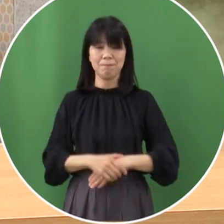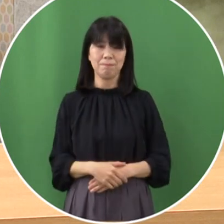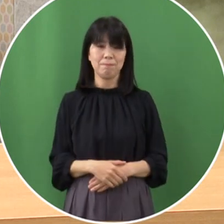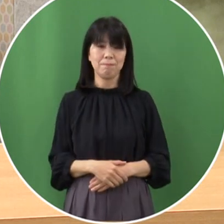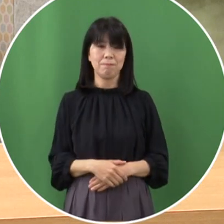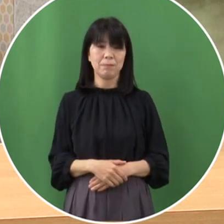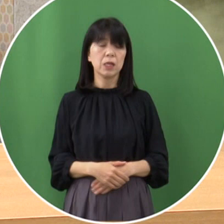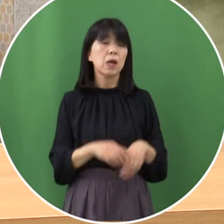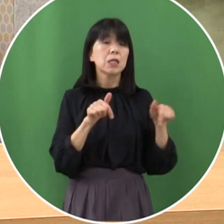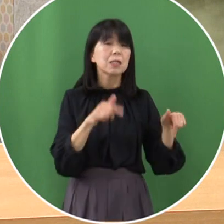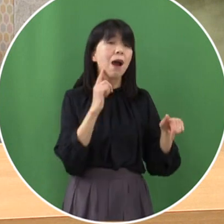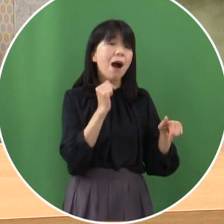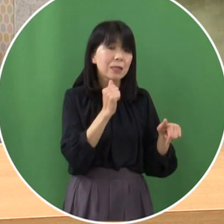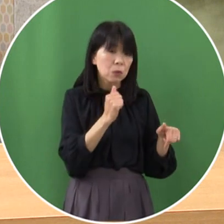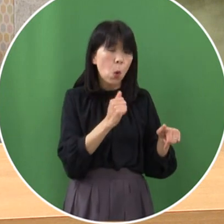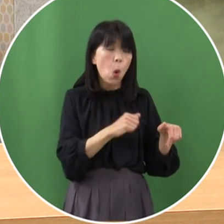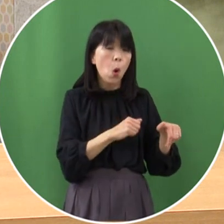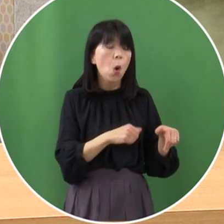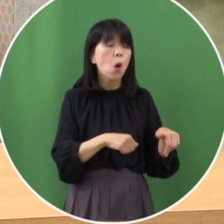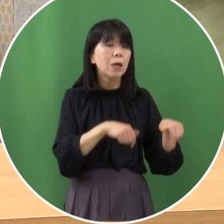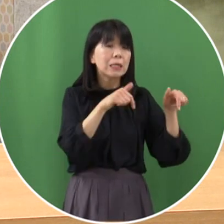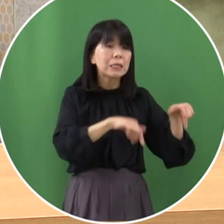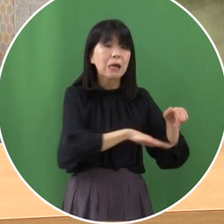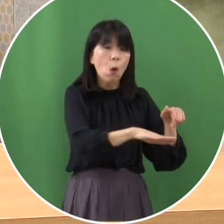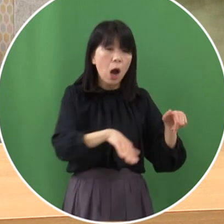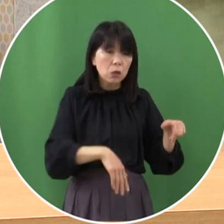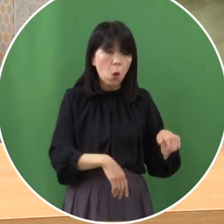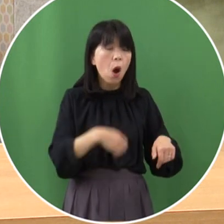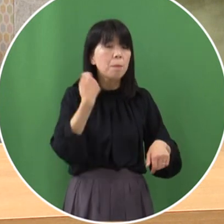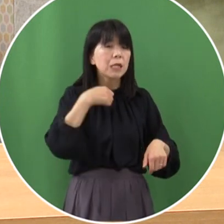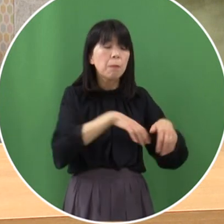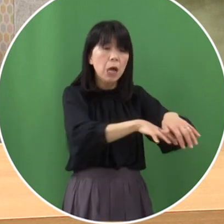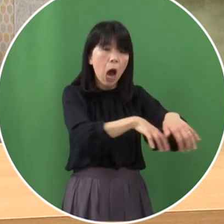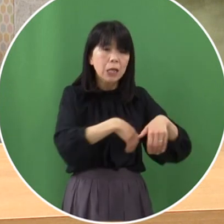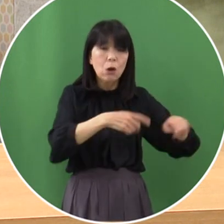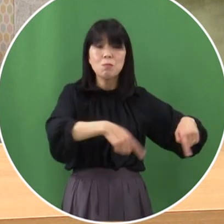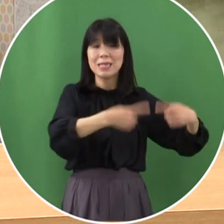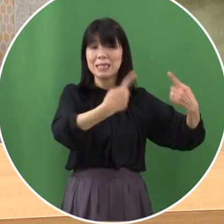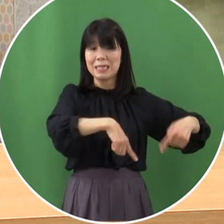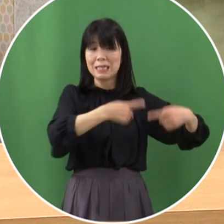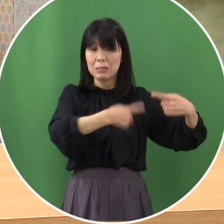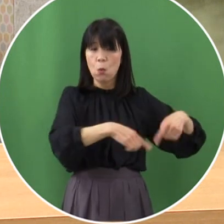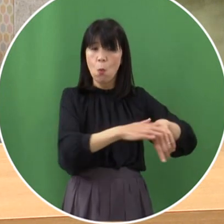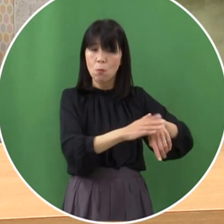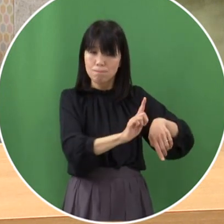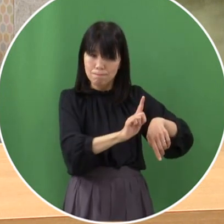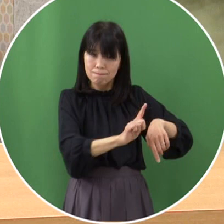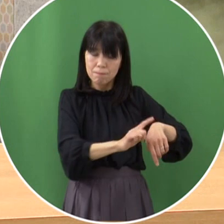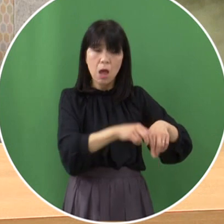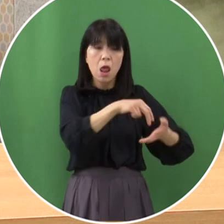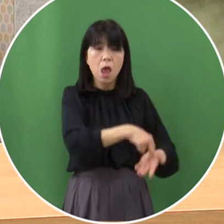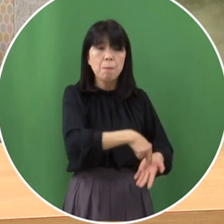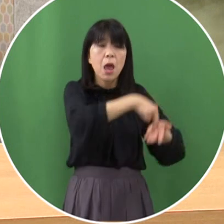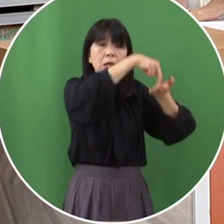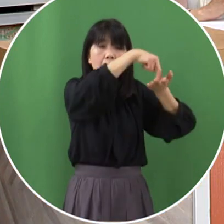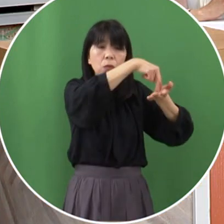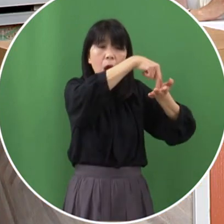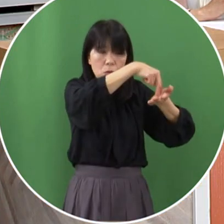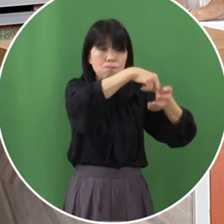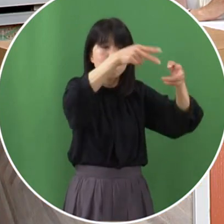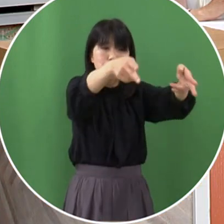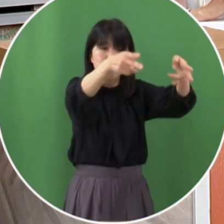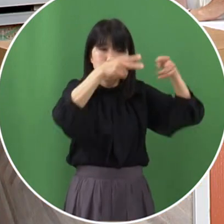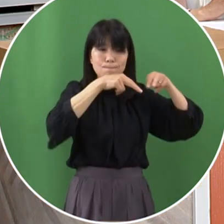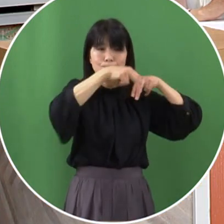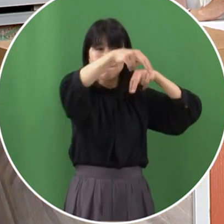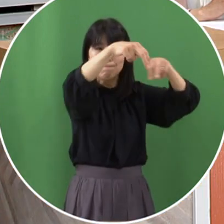側の南畑踏切の安全対策としまして、エレベーター付き横断歩道橋を2023年度末の供用